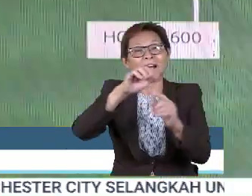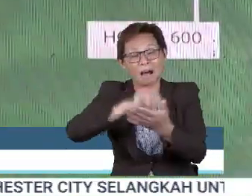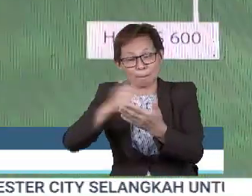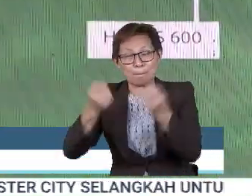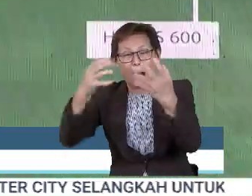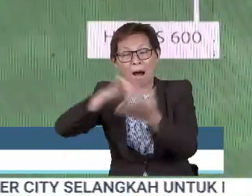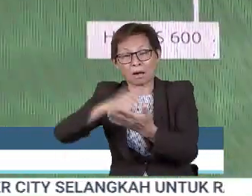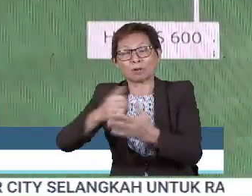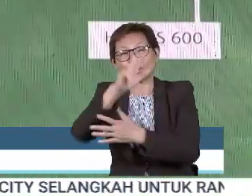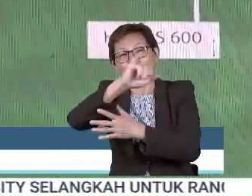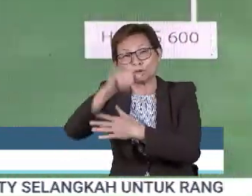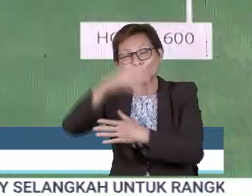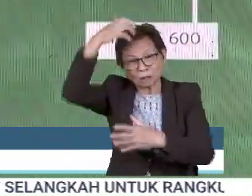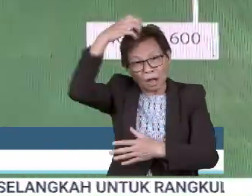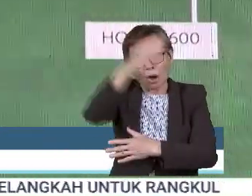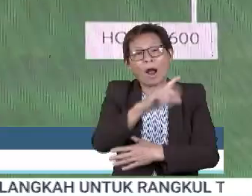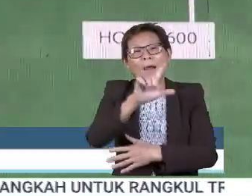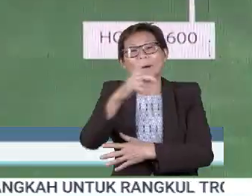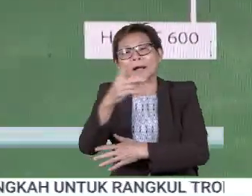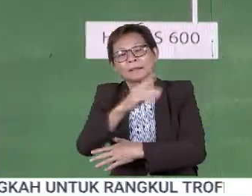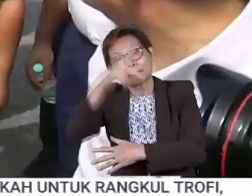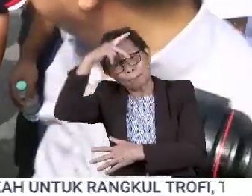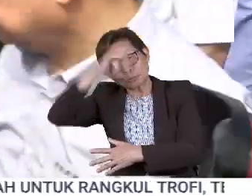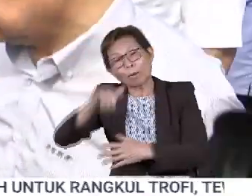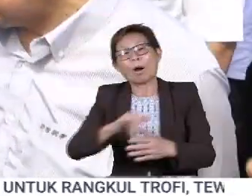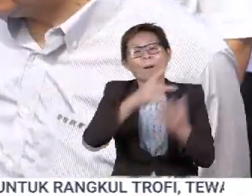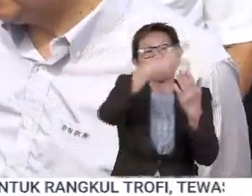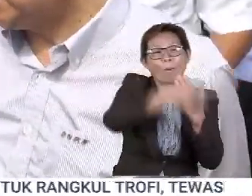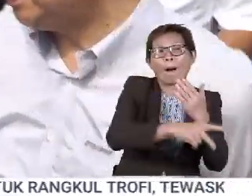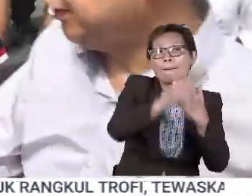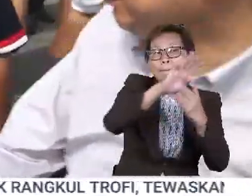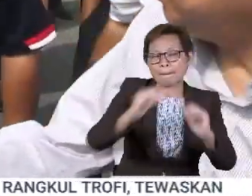di Selangor, Lembah Kelang dan Putrajaya. Projek merangkumi empat fasa